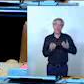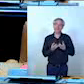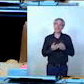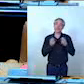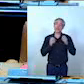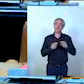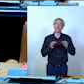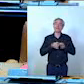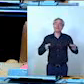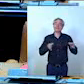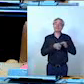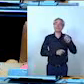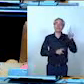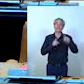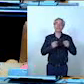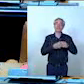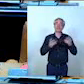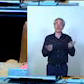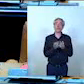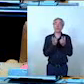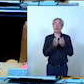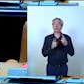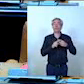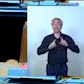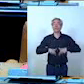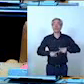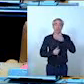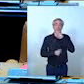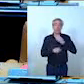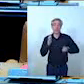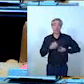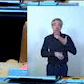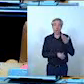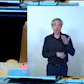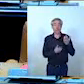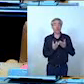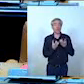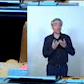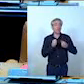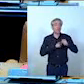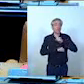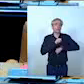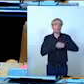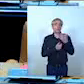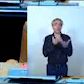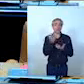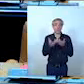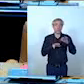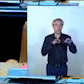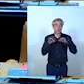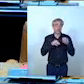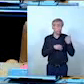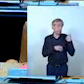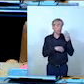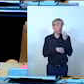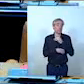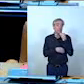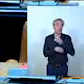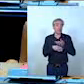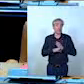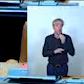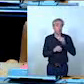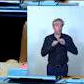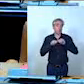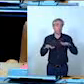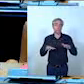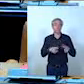salle des fêtes du Grand Parc, mais aussi à l'école des Beaux-Arts, notamment une régulation d'installation de chauffage qui a été mise en place l'hiver dernier. Une